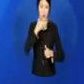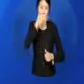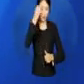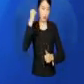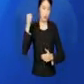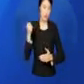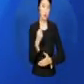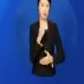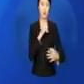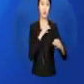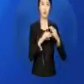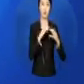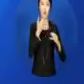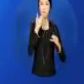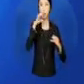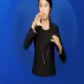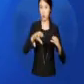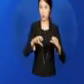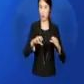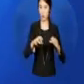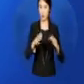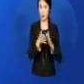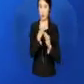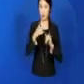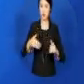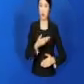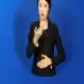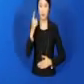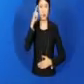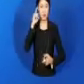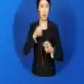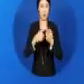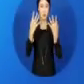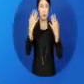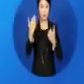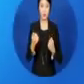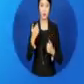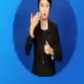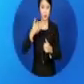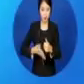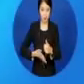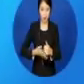소통하는 공간으로 자리매김하도록 시민 여러분들의 많은 관심 부탁드립니다.